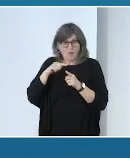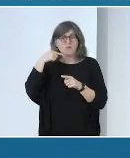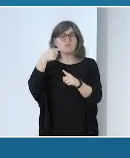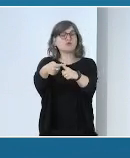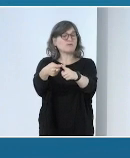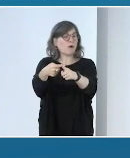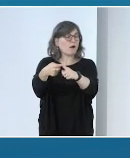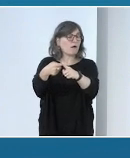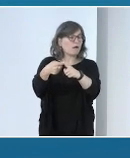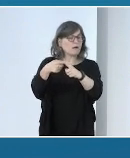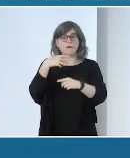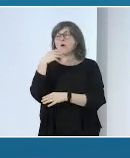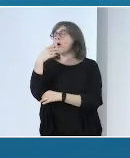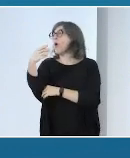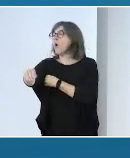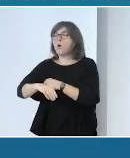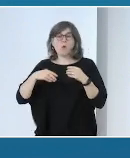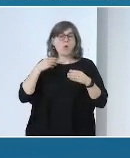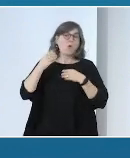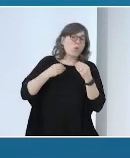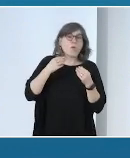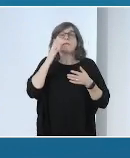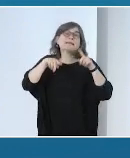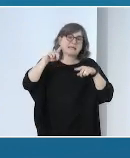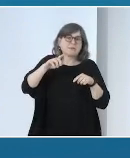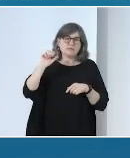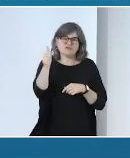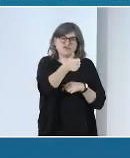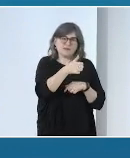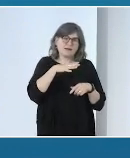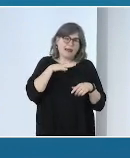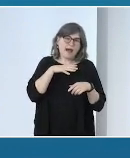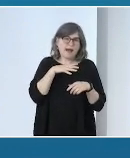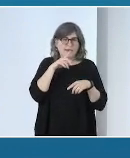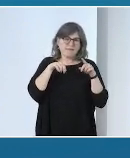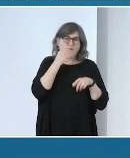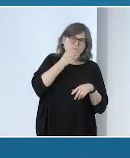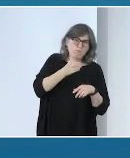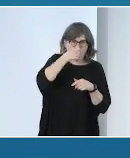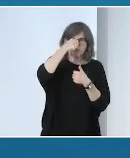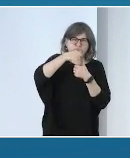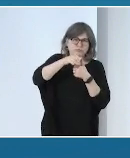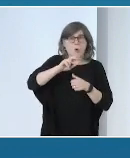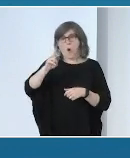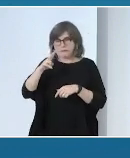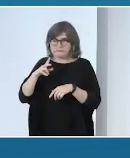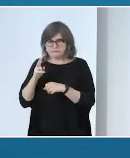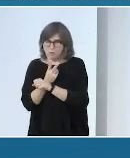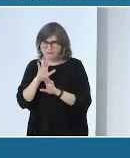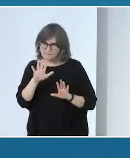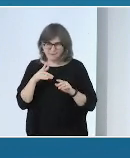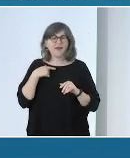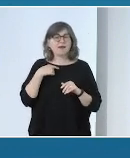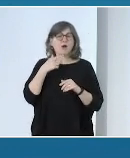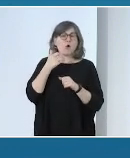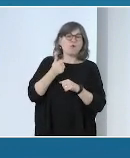peut-être pas la prochaine fois, ça dépend si on est bon ou si on est mauvais, mais on fait ça 2 ou 3 fois, et ben